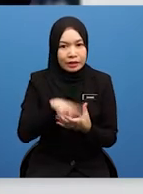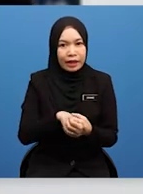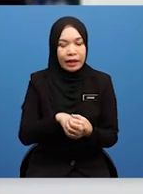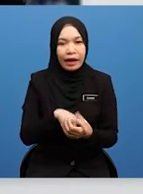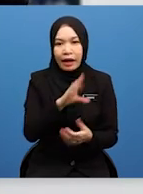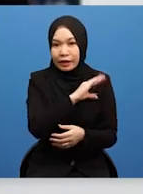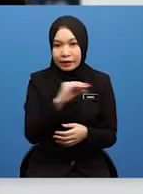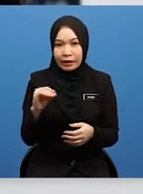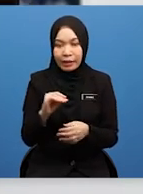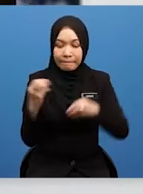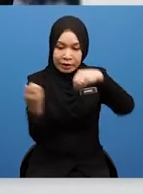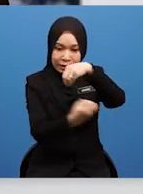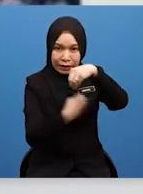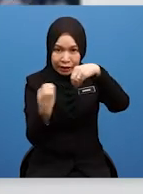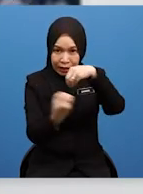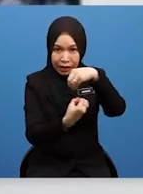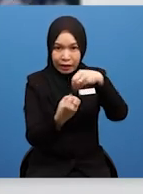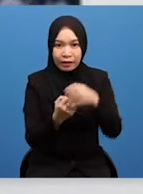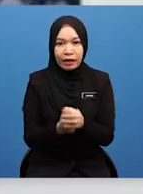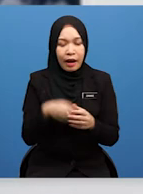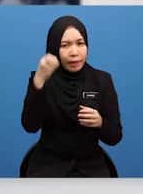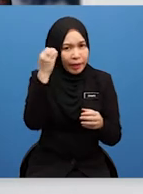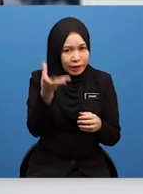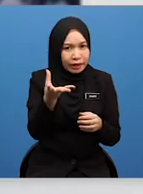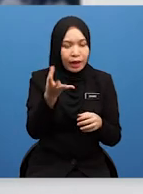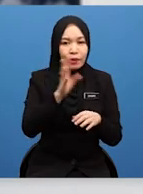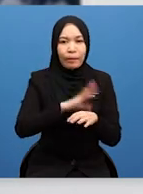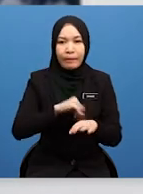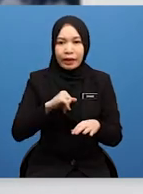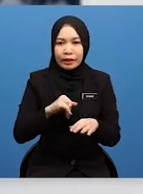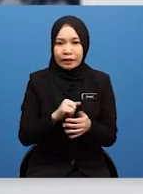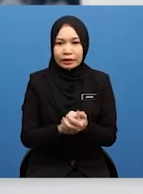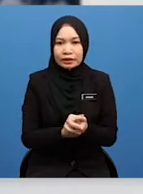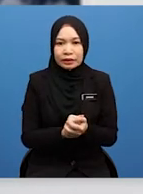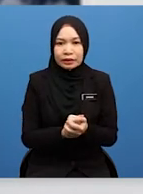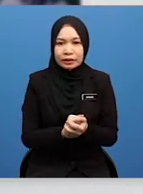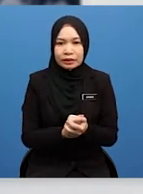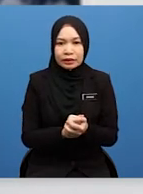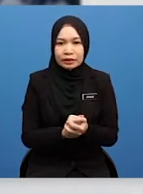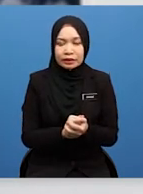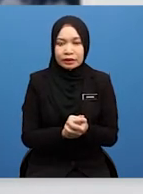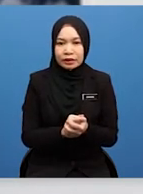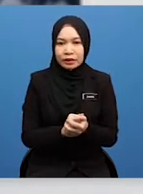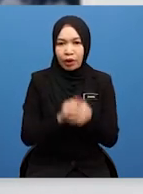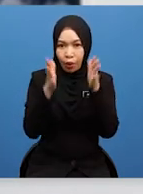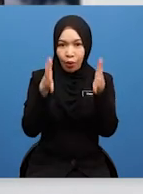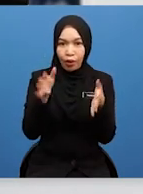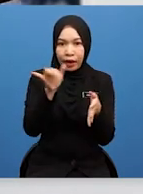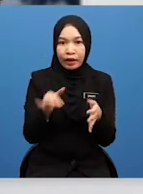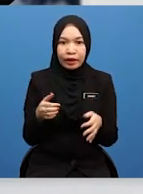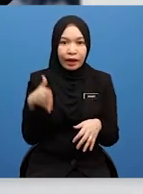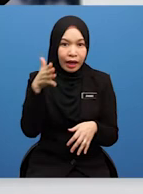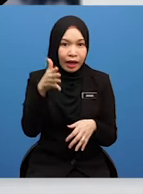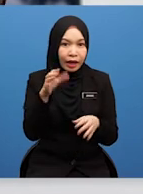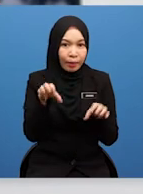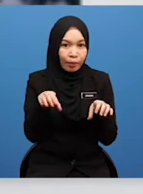9 kita berkarya atau kita harus tahu bahwa aspek yang kita sebut Nia nomor kita hasilkan tuh dalam tema pernah sang jadi